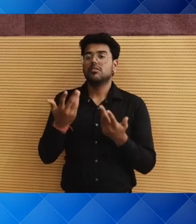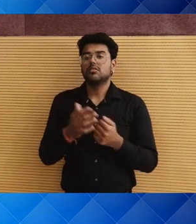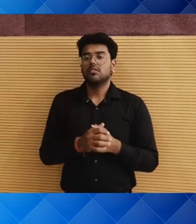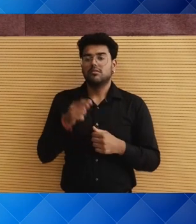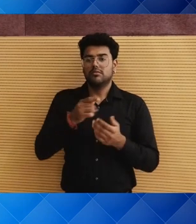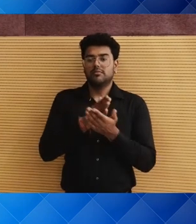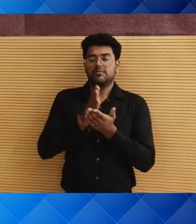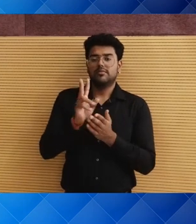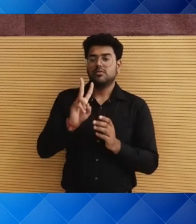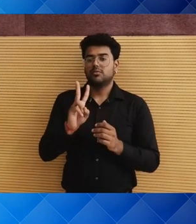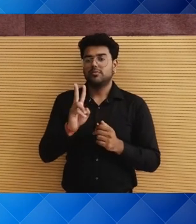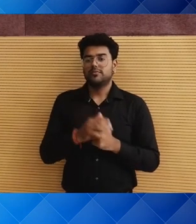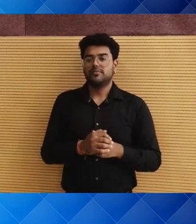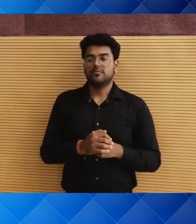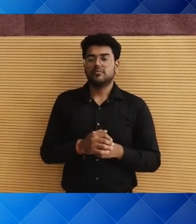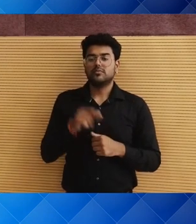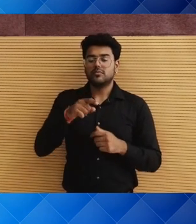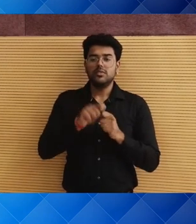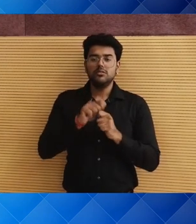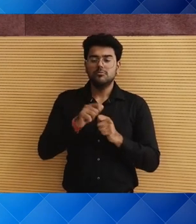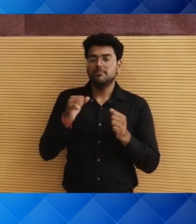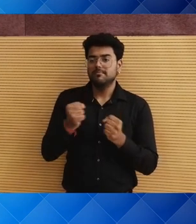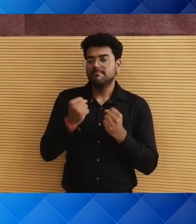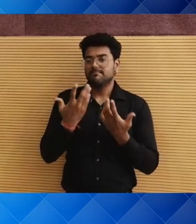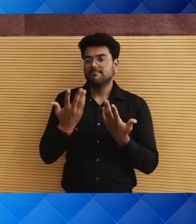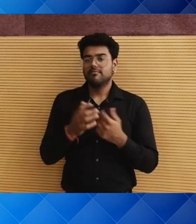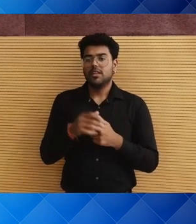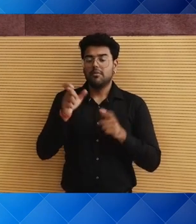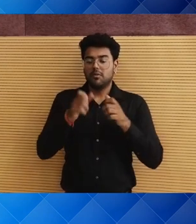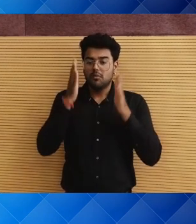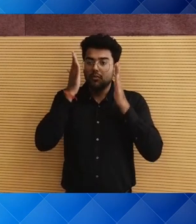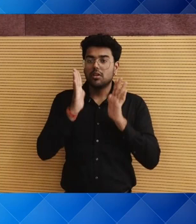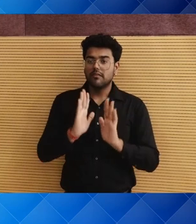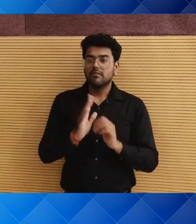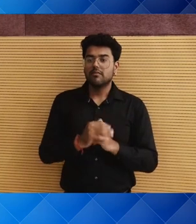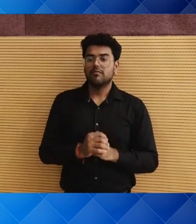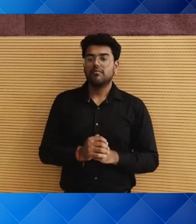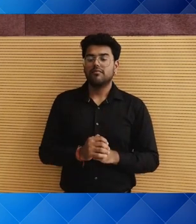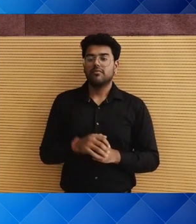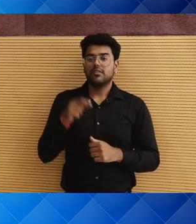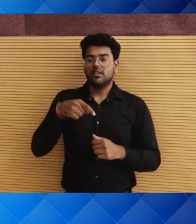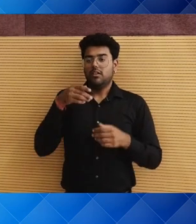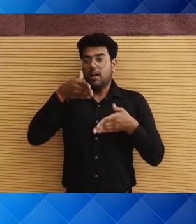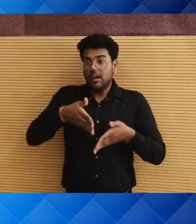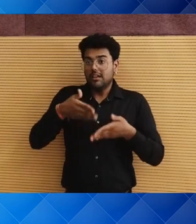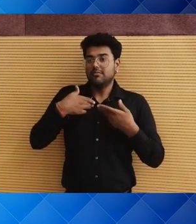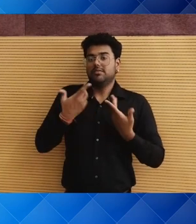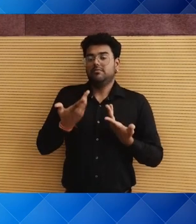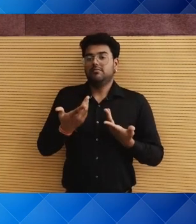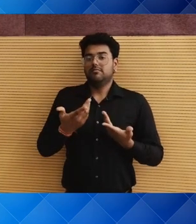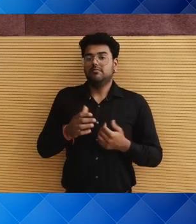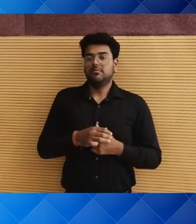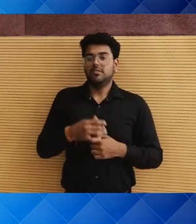पहलू है जिसको बखूबी बनाने वाले समूहों ने उसको ध्यान दिया है, जब मैं आज इसको लोकार्पित हो रहा हूँ, थोड़ा मैं